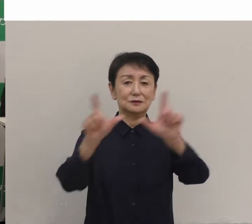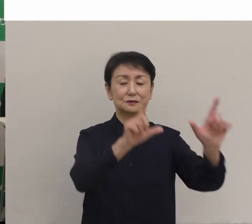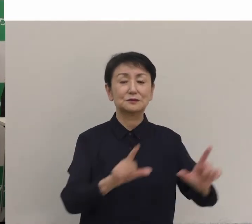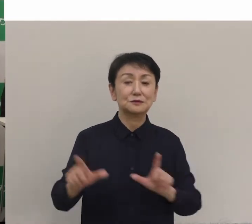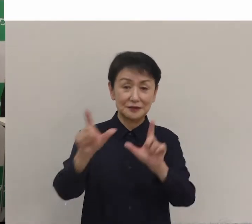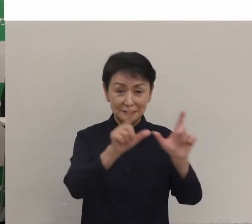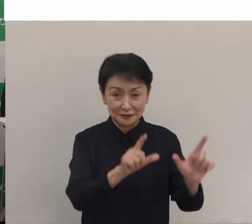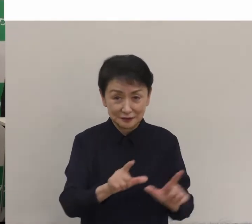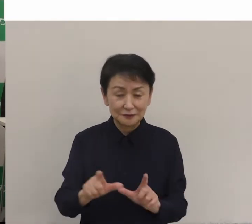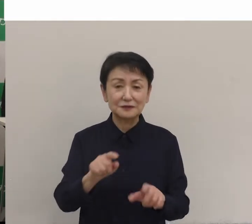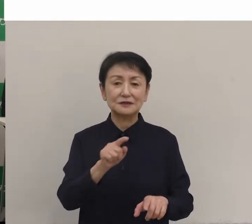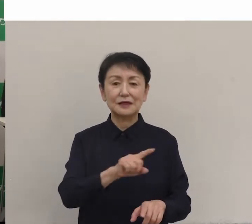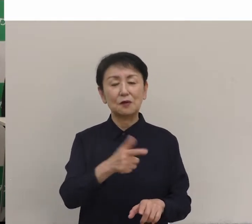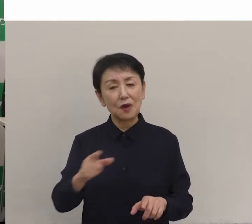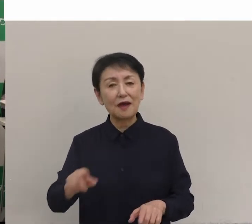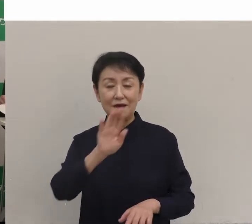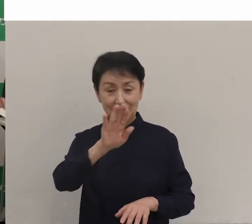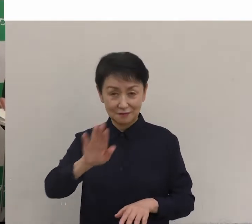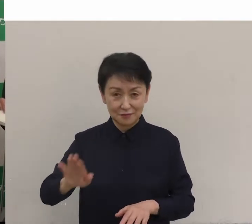ます。